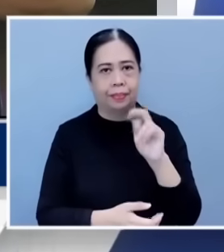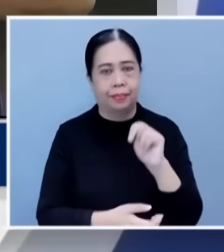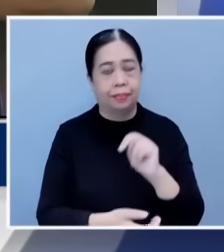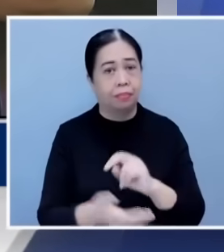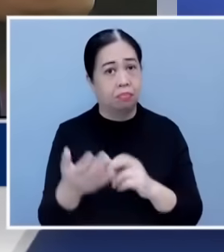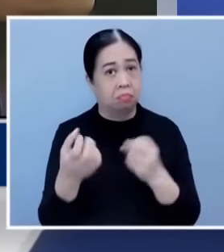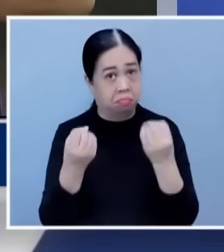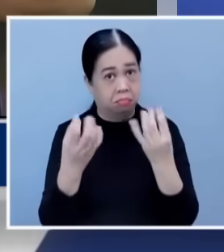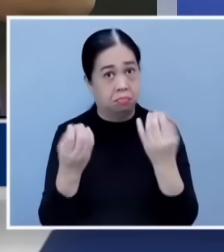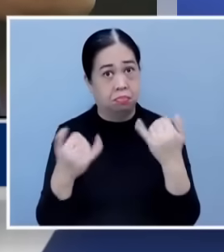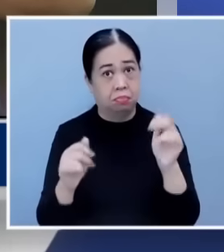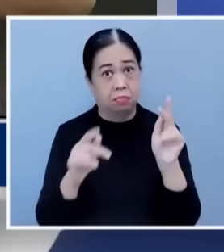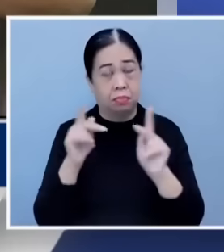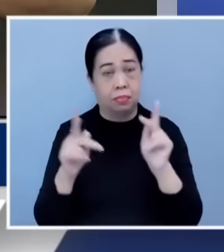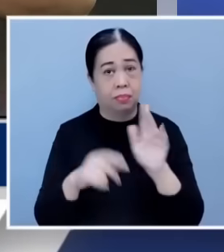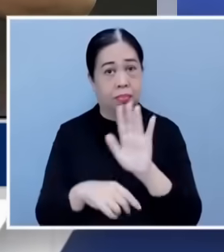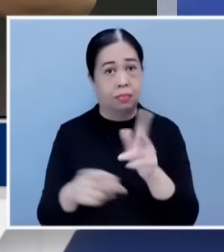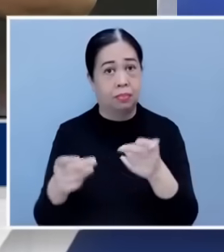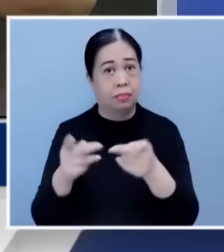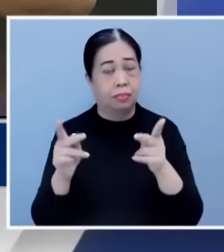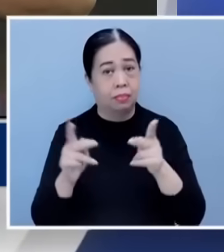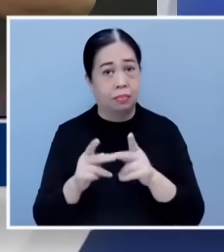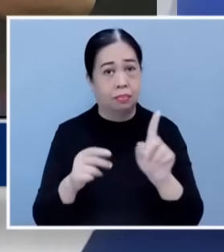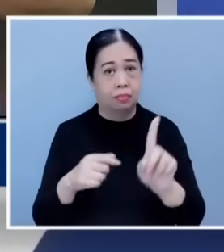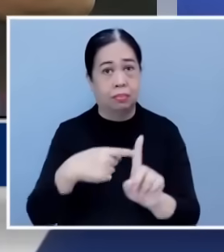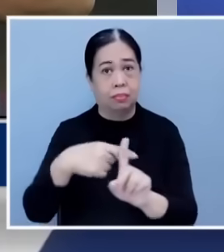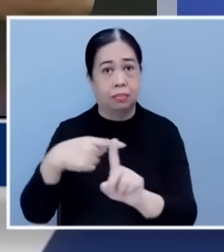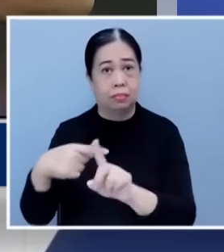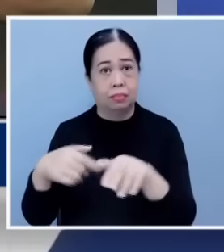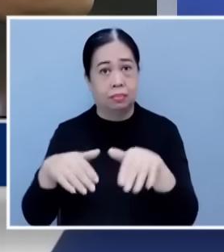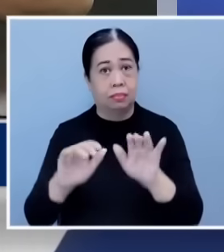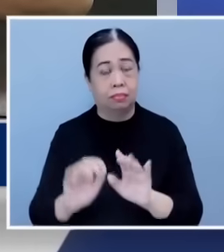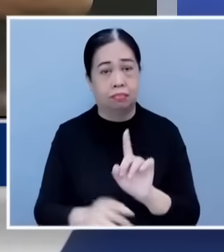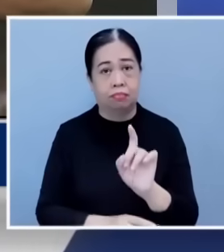marami pa bang tao dyan sa naturang libingan?